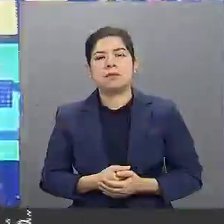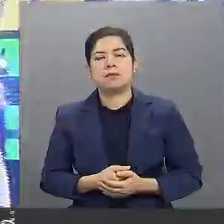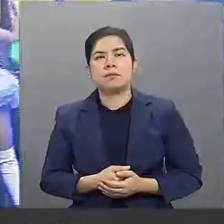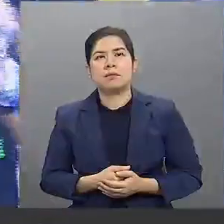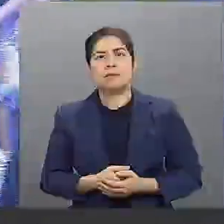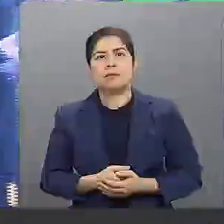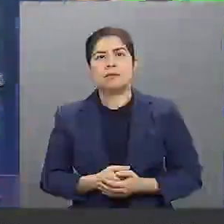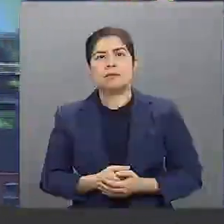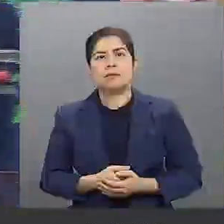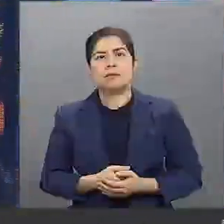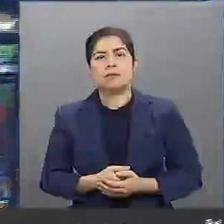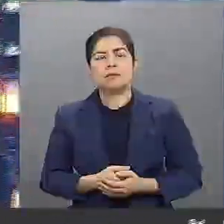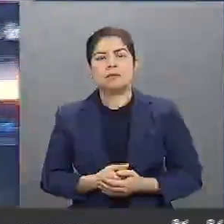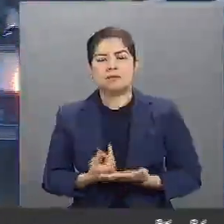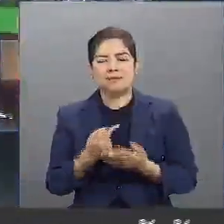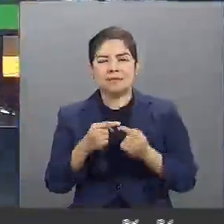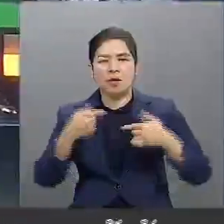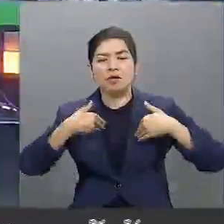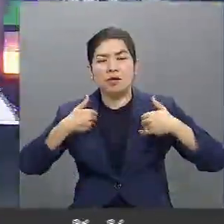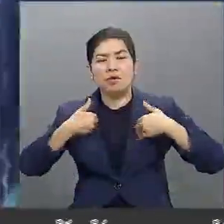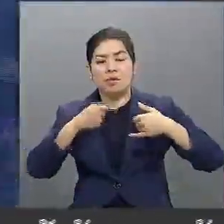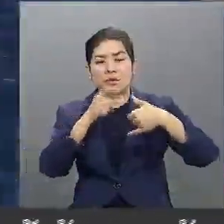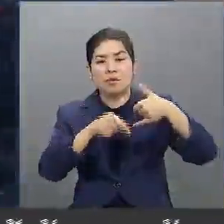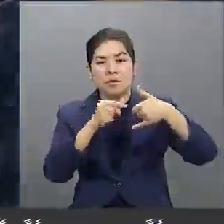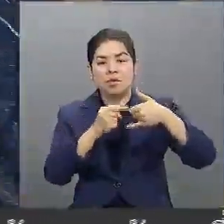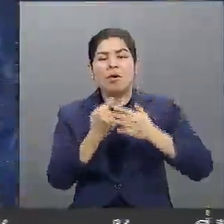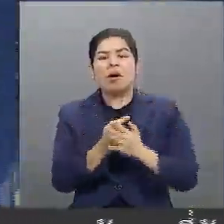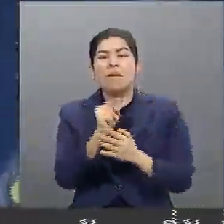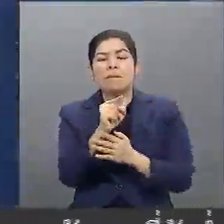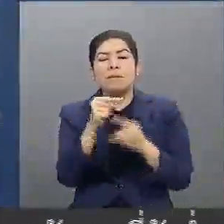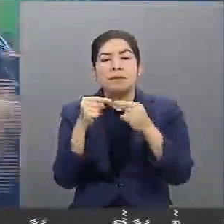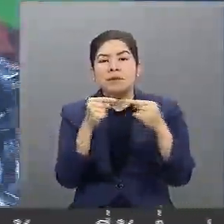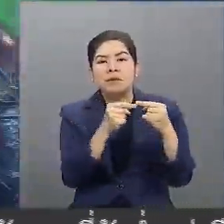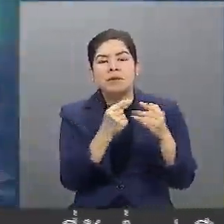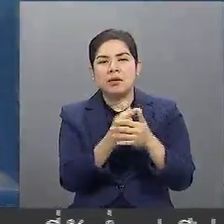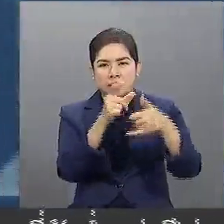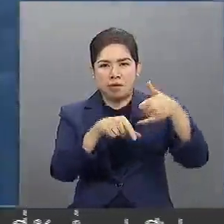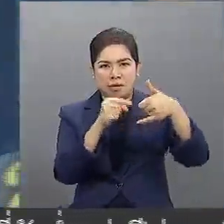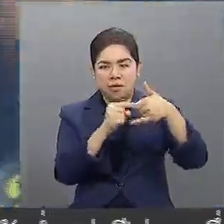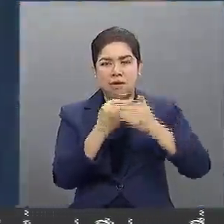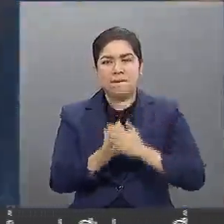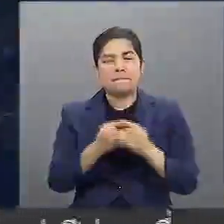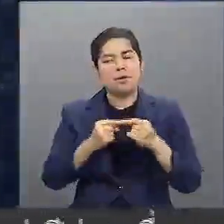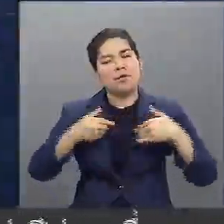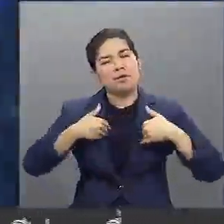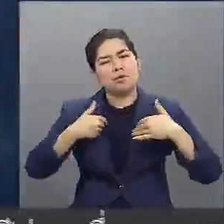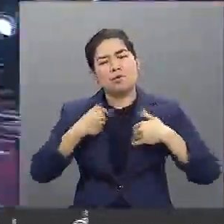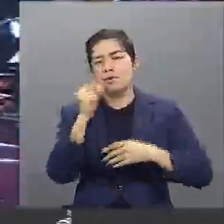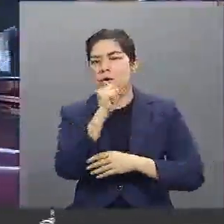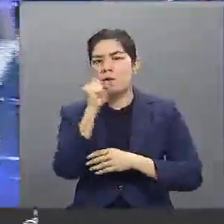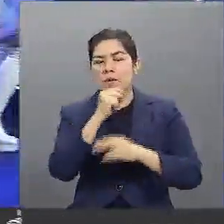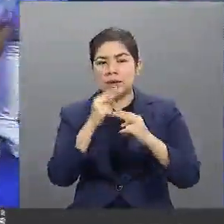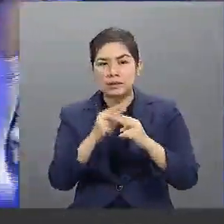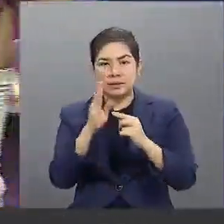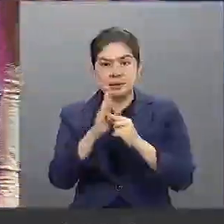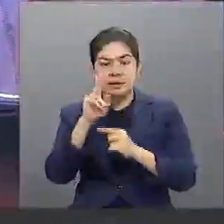มวนกับหมอลำเสียงดีลาวันจันเพ็ญแล้วยังมีลูกทุ่งเสียงใสสายเอนเตอร์เทนแก้วมณีทรัพย์หรือแก้วปิ้งไก่ด้วย